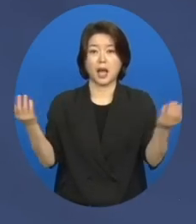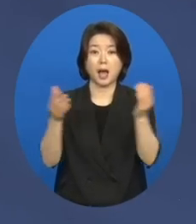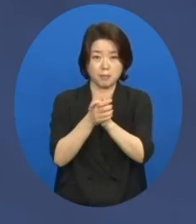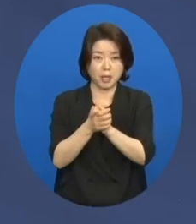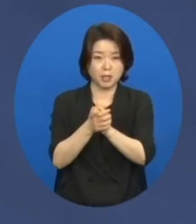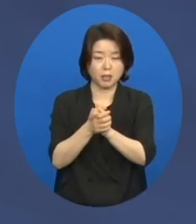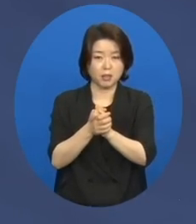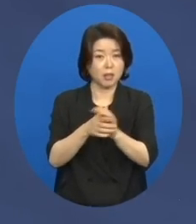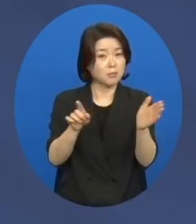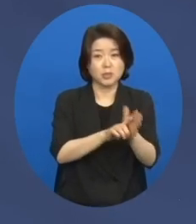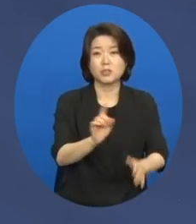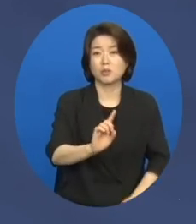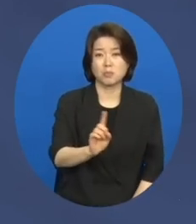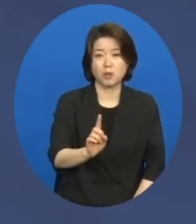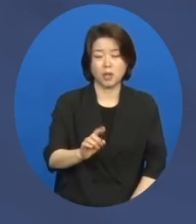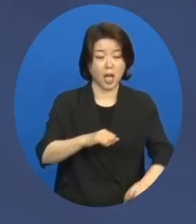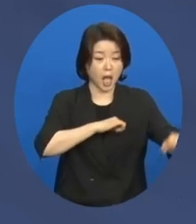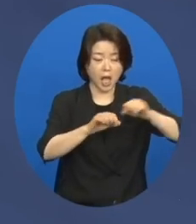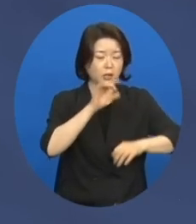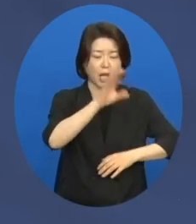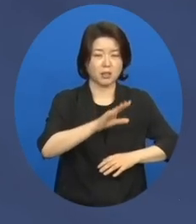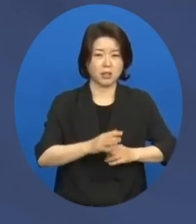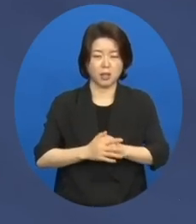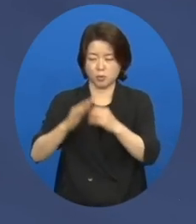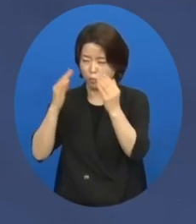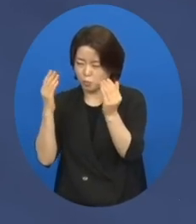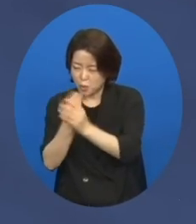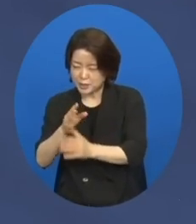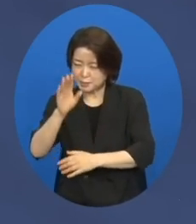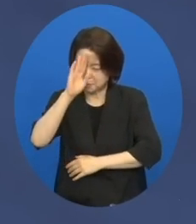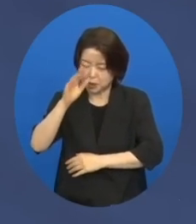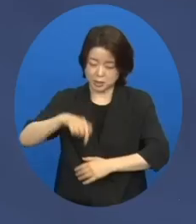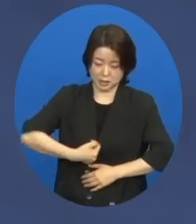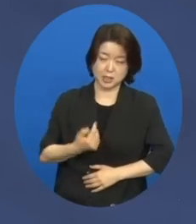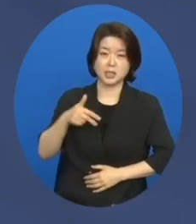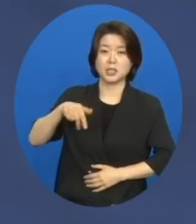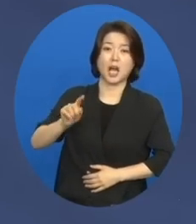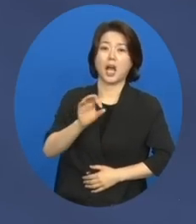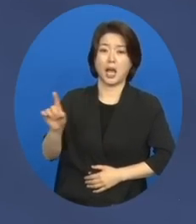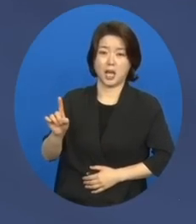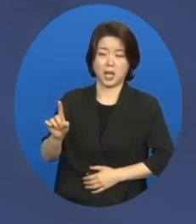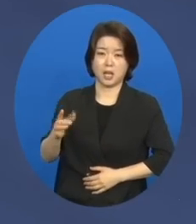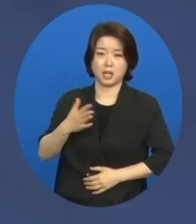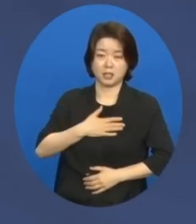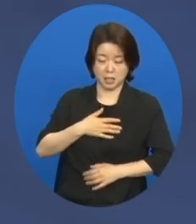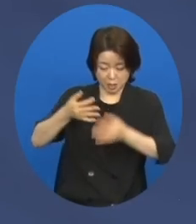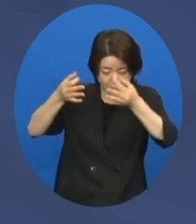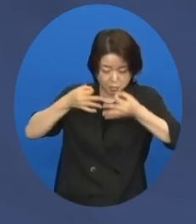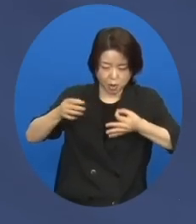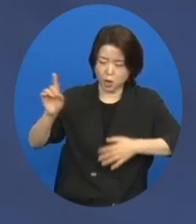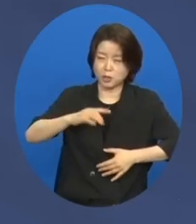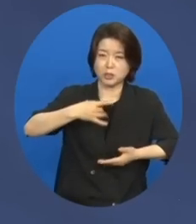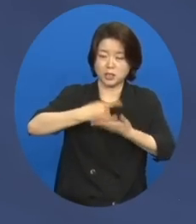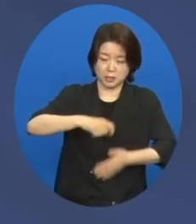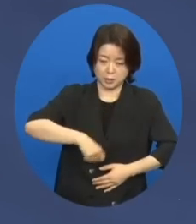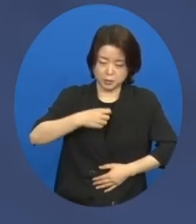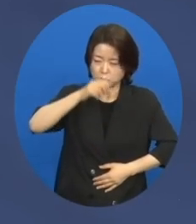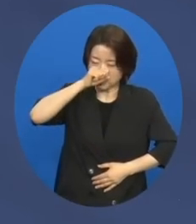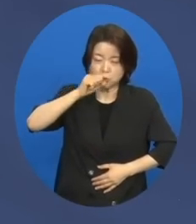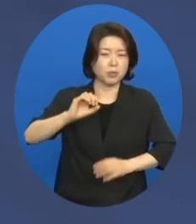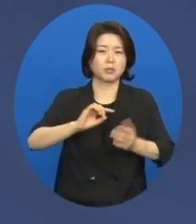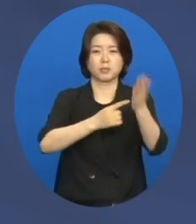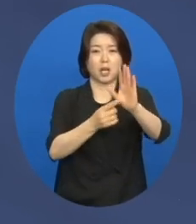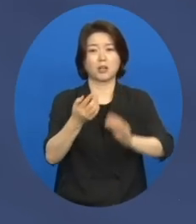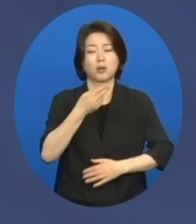뭘 믿는다고요? 행위로는 안 된다. 완전히 병든 자아로 나에게서는 어떤 의도 선도 나올 수 없다. 이